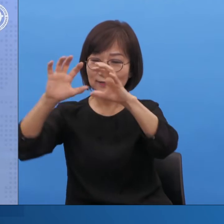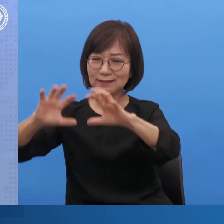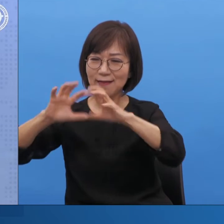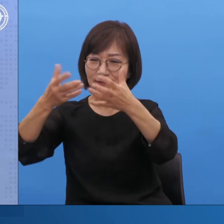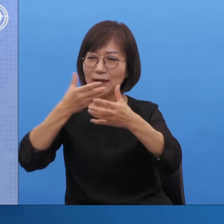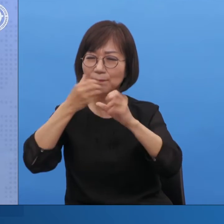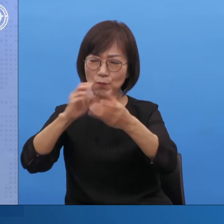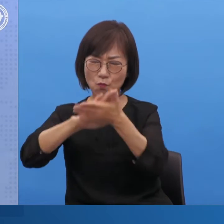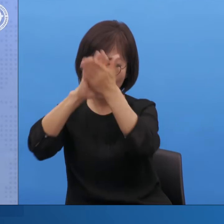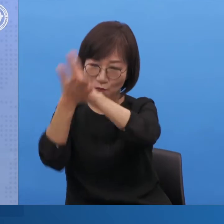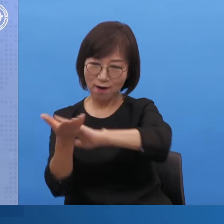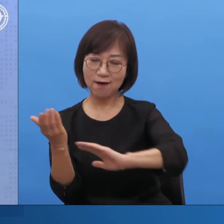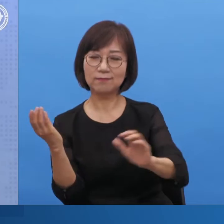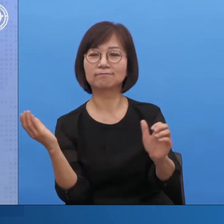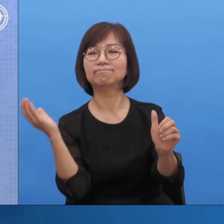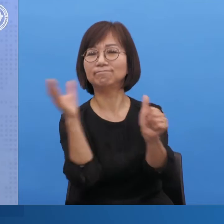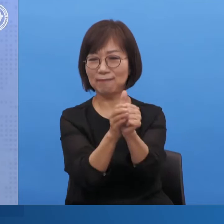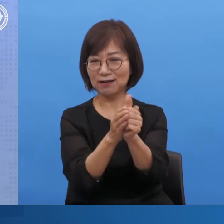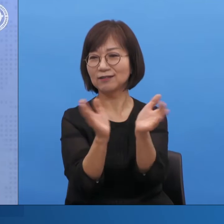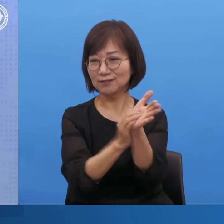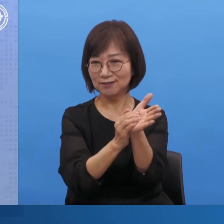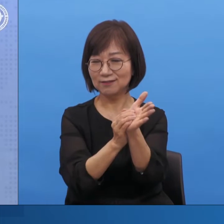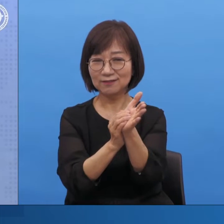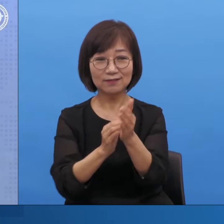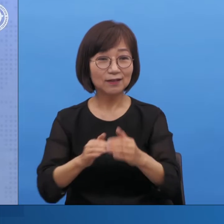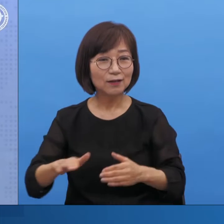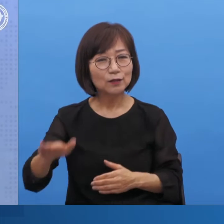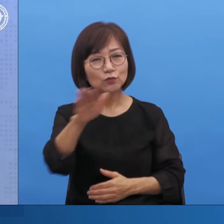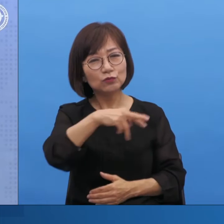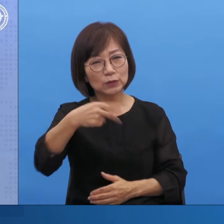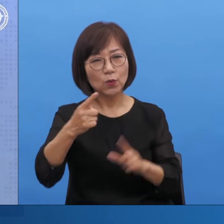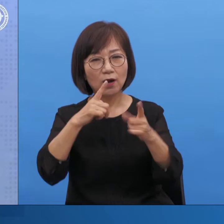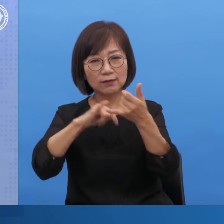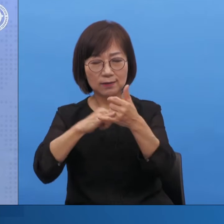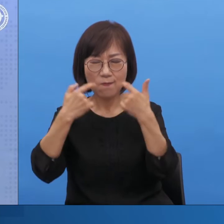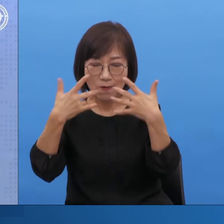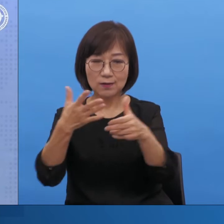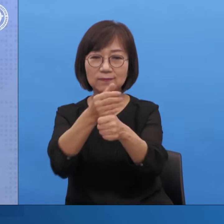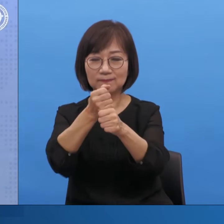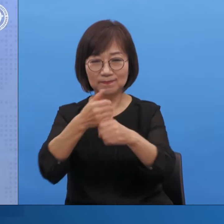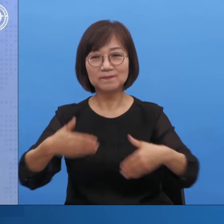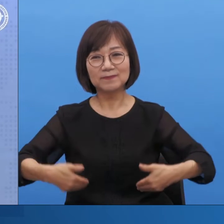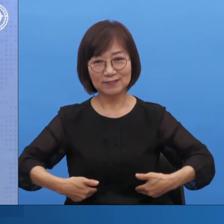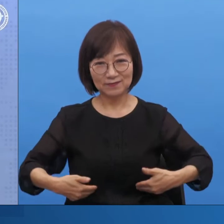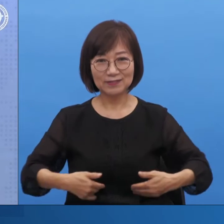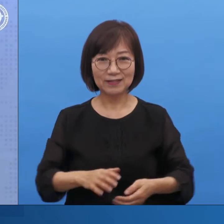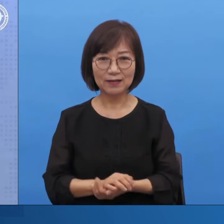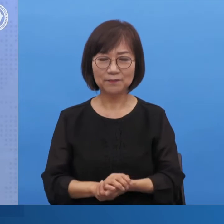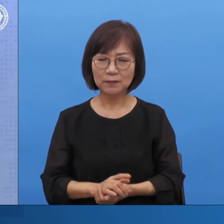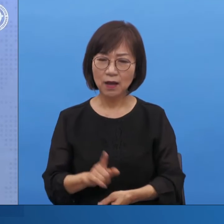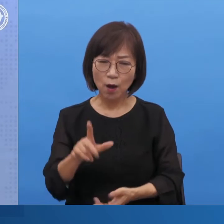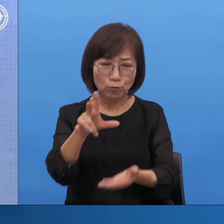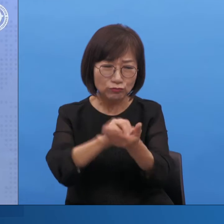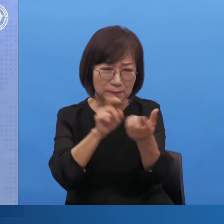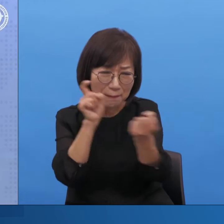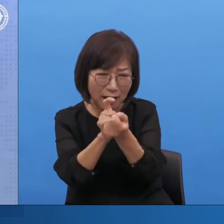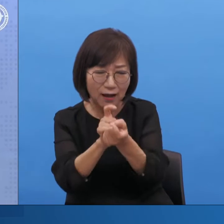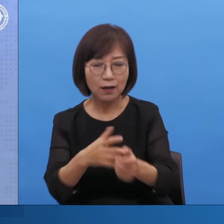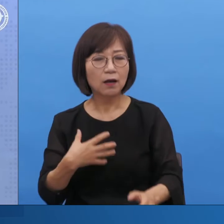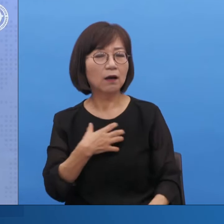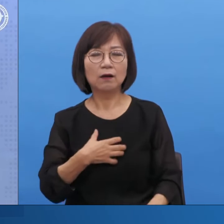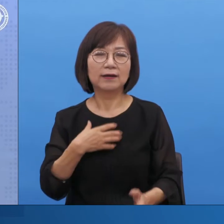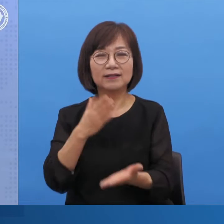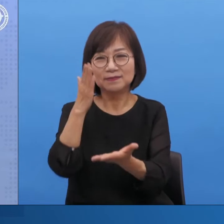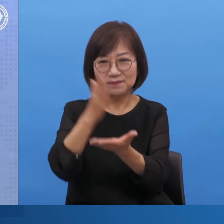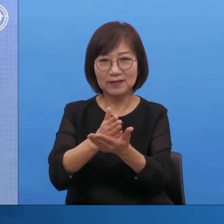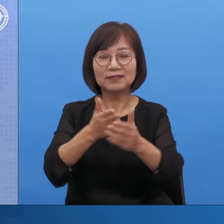gave the 여러분 오늘 covenant 진짜 연약 잡으셔야 돼요. of world evangelization to Peter, and you must hold on to this covenant too. 아무 걱정 안 해도 되고 문제 와도 걱정 안 해도 됩니다. You don't